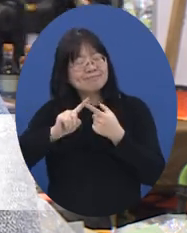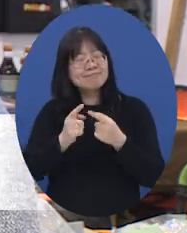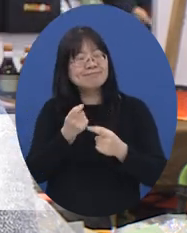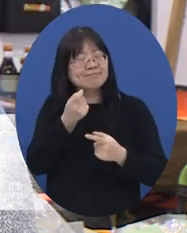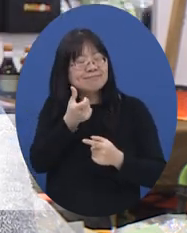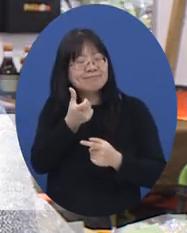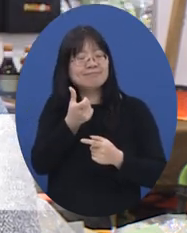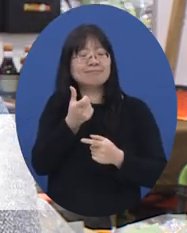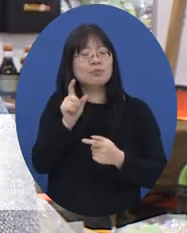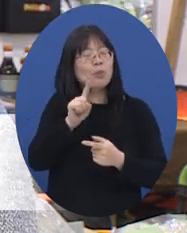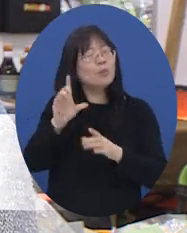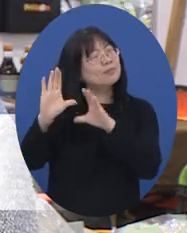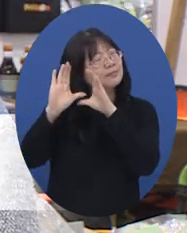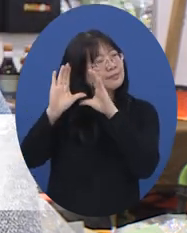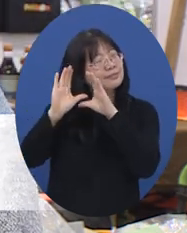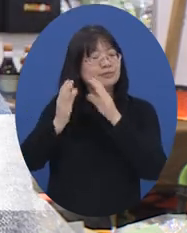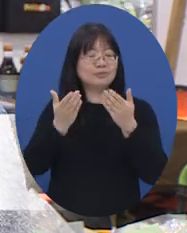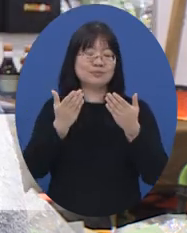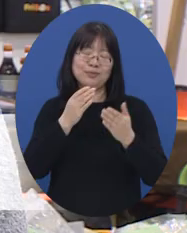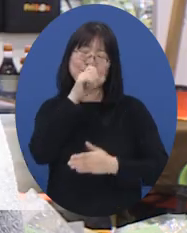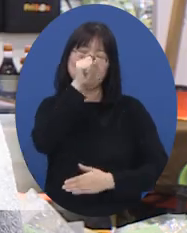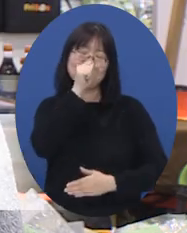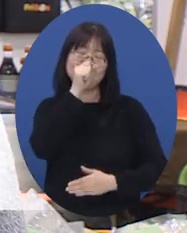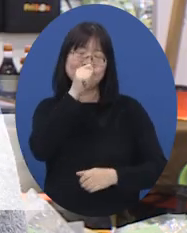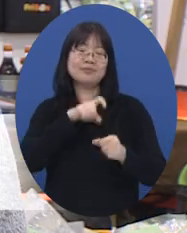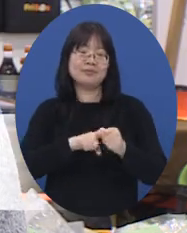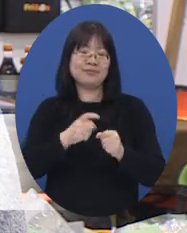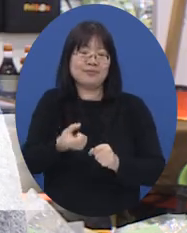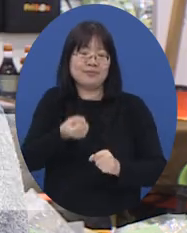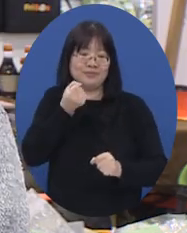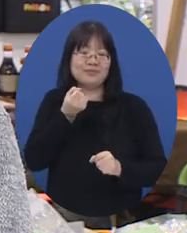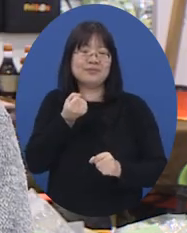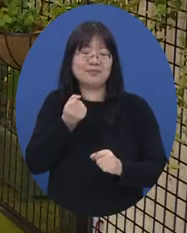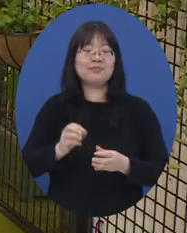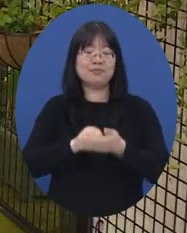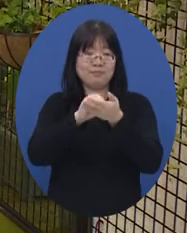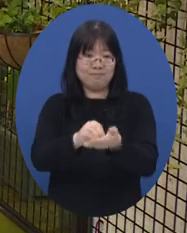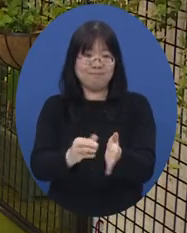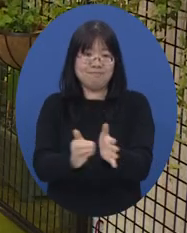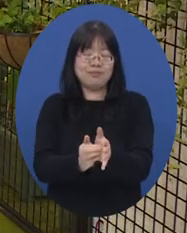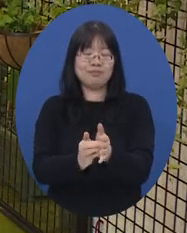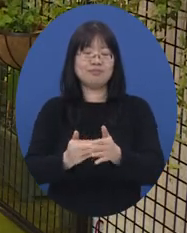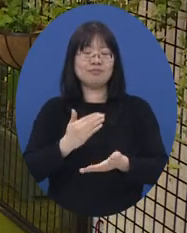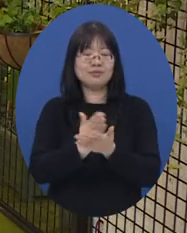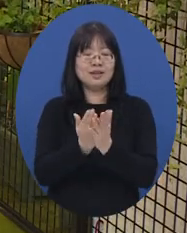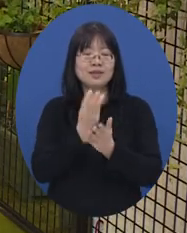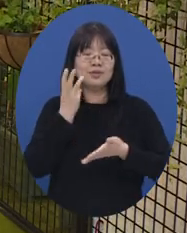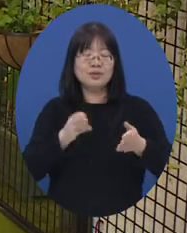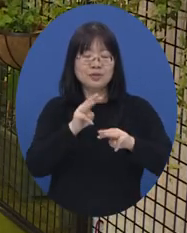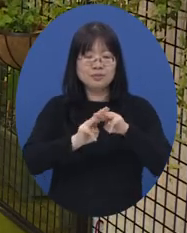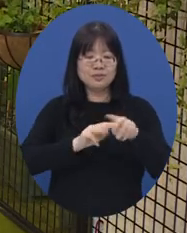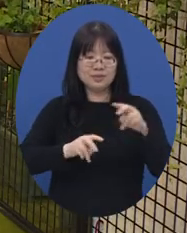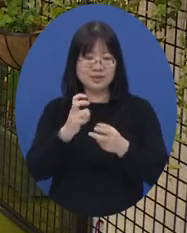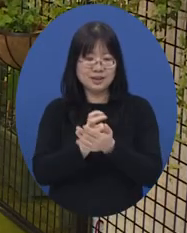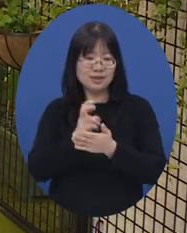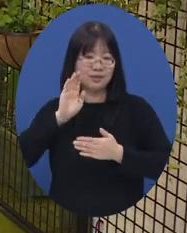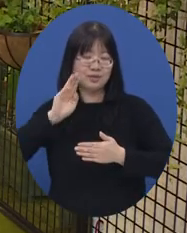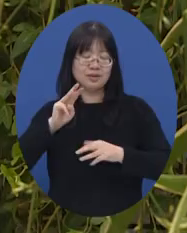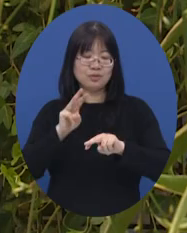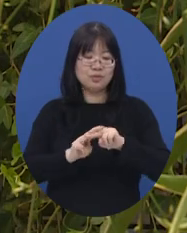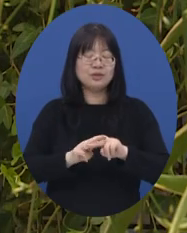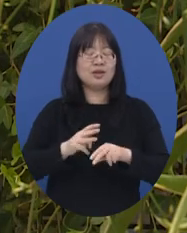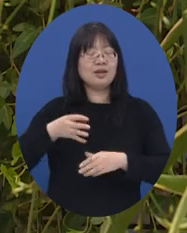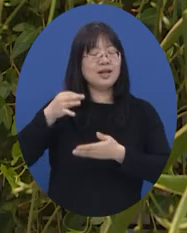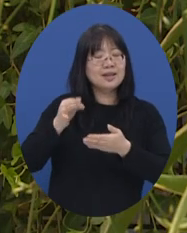조금이라도 좀 이렇게 들으시면 좋지 않을까 뭐 그런 의도로 나오게 됐습니다. 다양한 경기도 농업 정책과 미래 농업 가치를